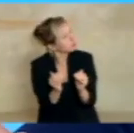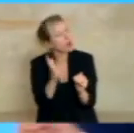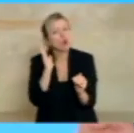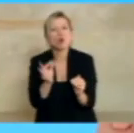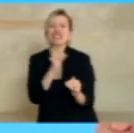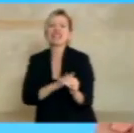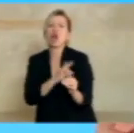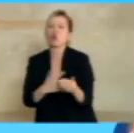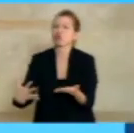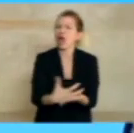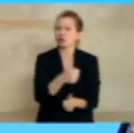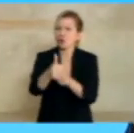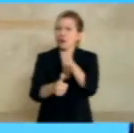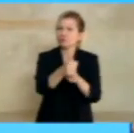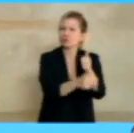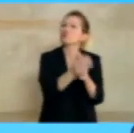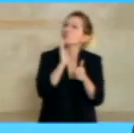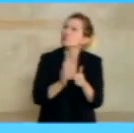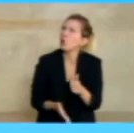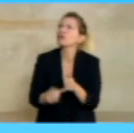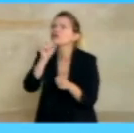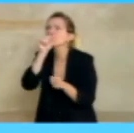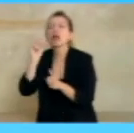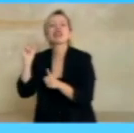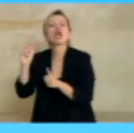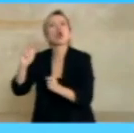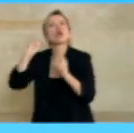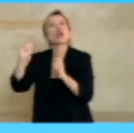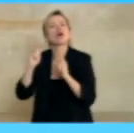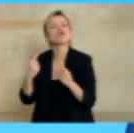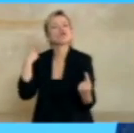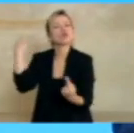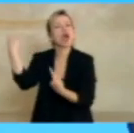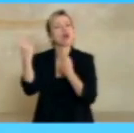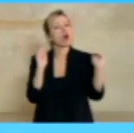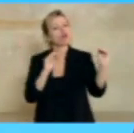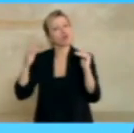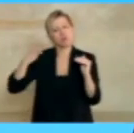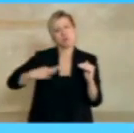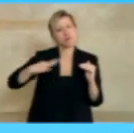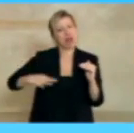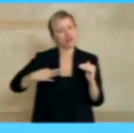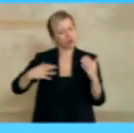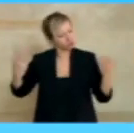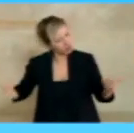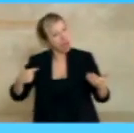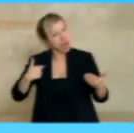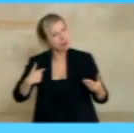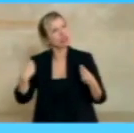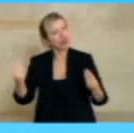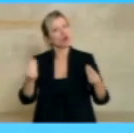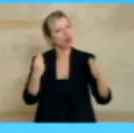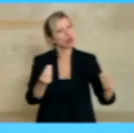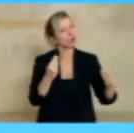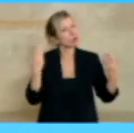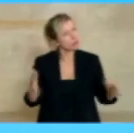πρέπει να επενδύεις στις σύγχρονες τεχνολογίες και στην πράσινη μετάβαση. Και δίνουμε τέτοια εργαλεία χρηματοδοτικά σημαντικά και